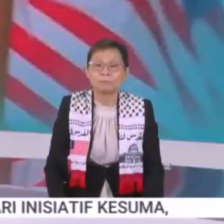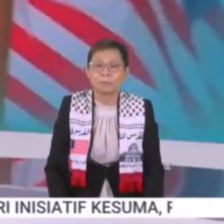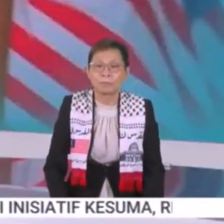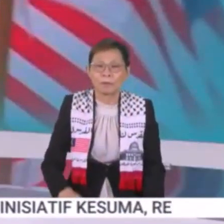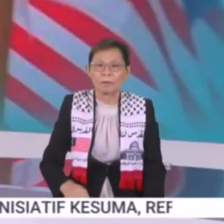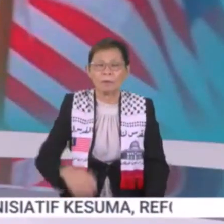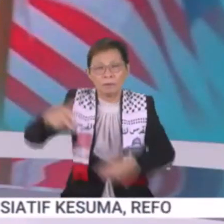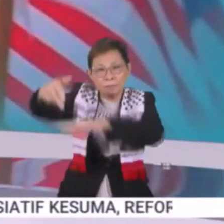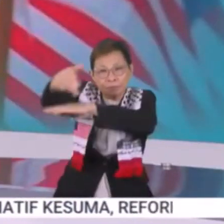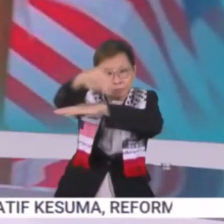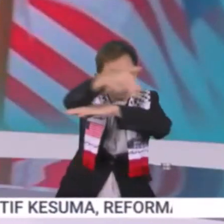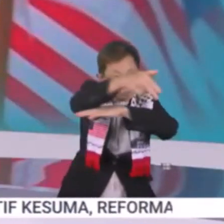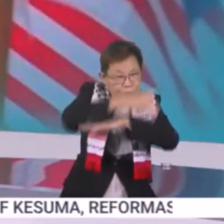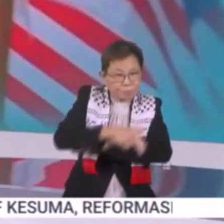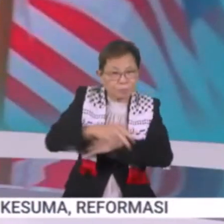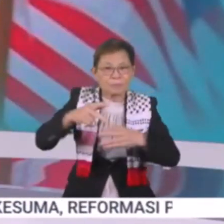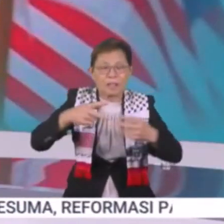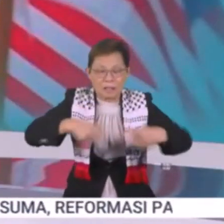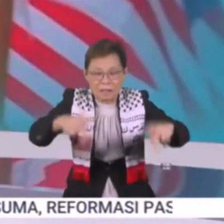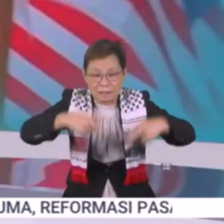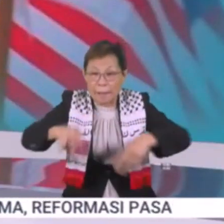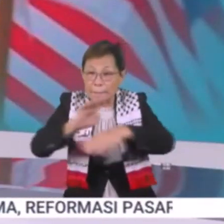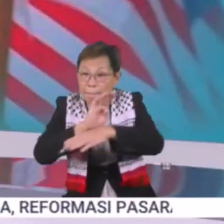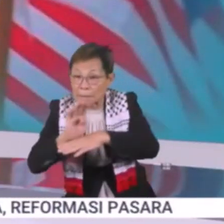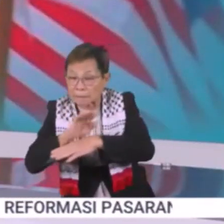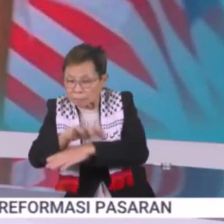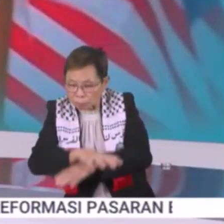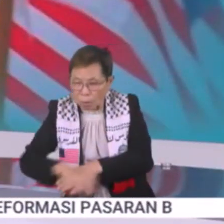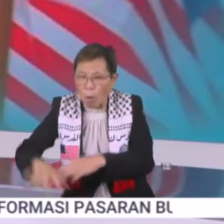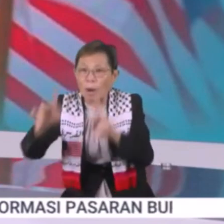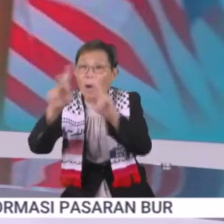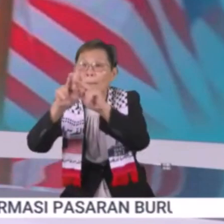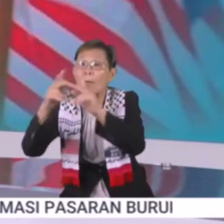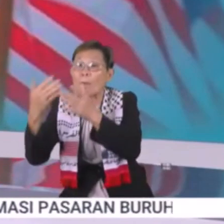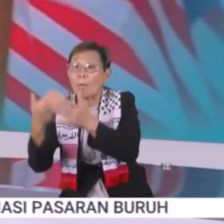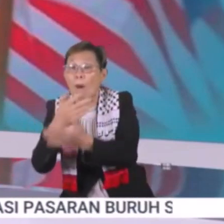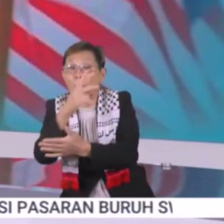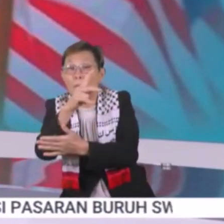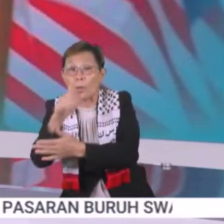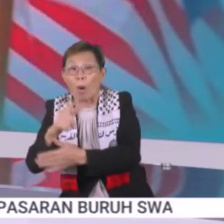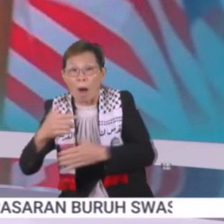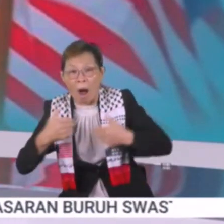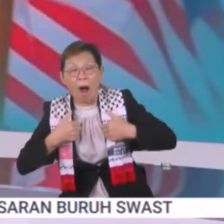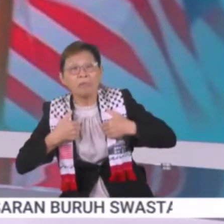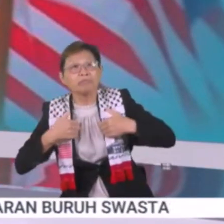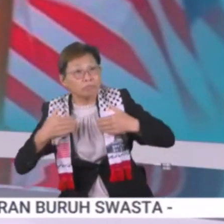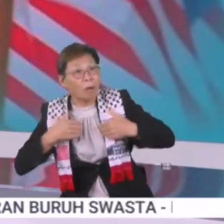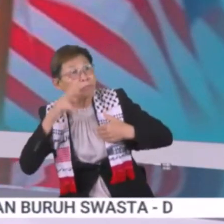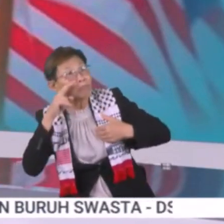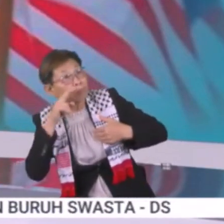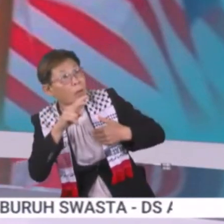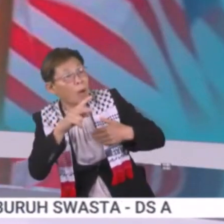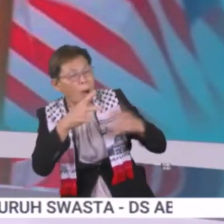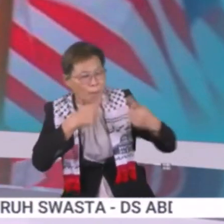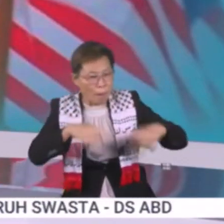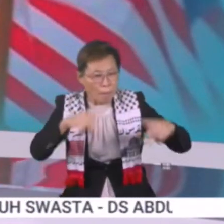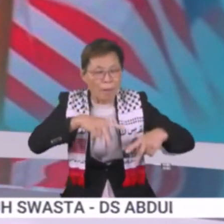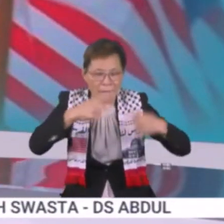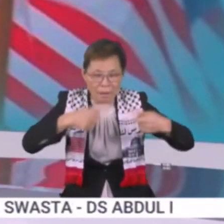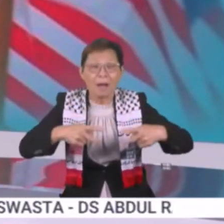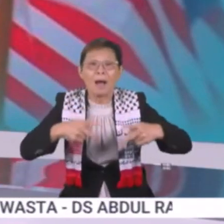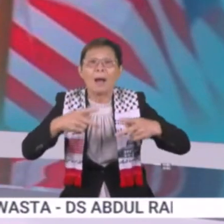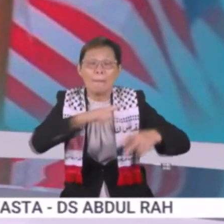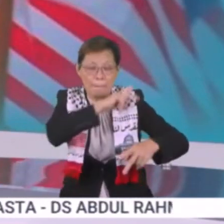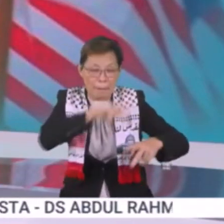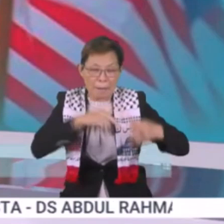Sementara itu, tinjauan RTM di premis perniagaan sekitar Kampung Baru, Kuala Lumpur mendapati rata-rata pemilik premis